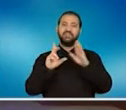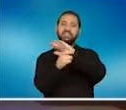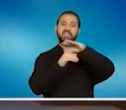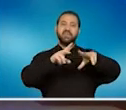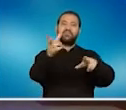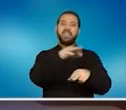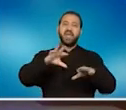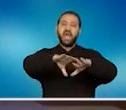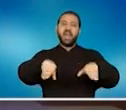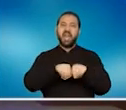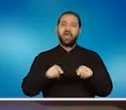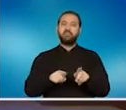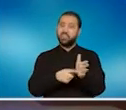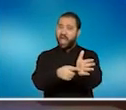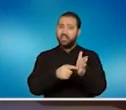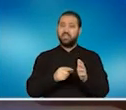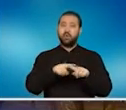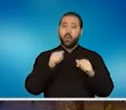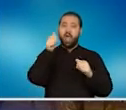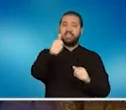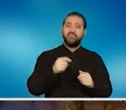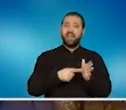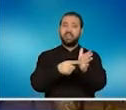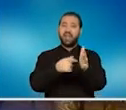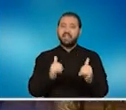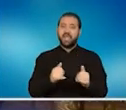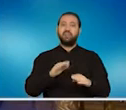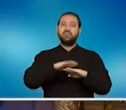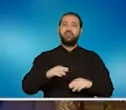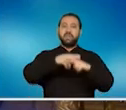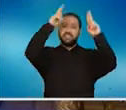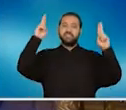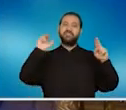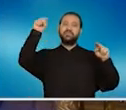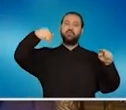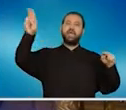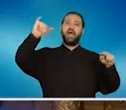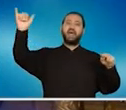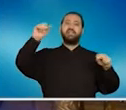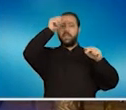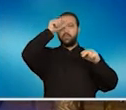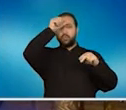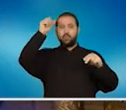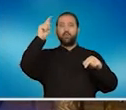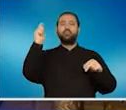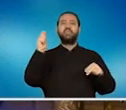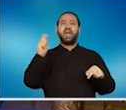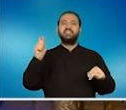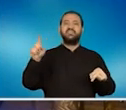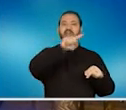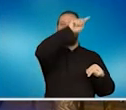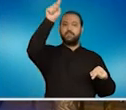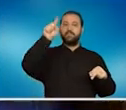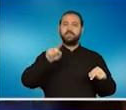din fiecare neam. Și iată, ni l-a arătat aici pe Sfântul Andrei, mitropolitul